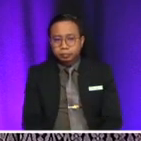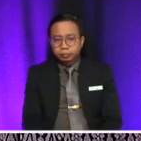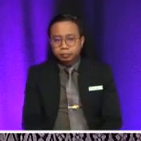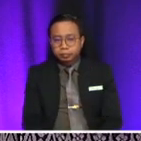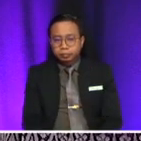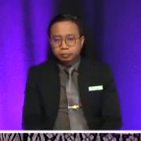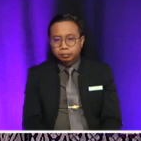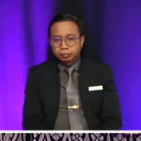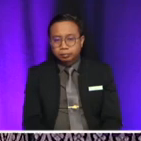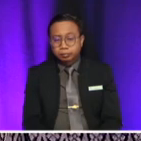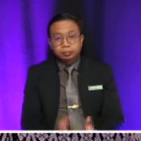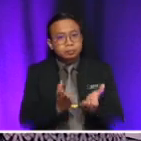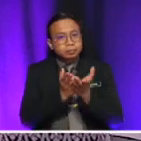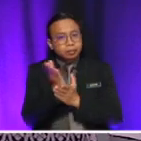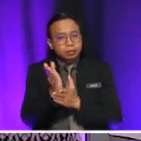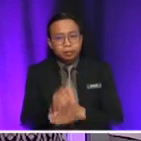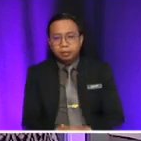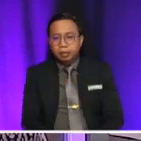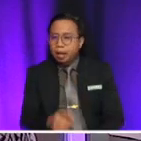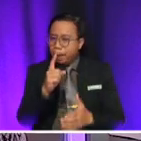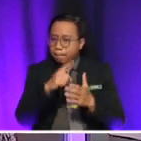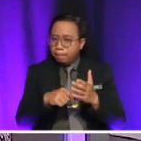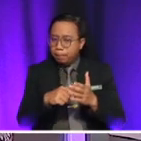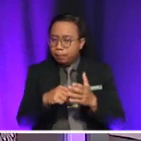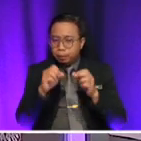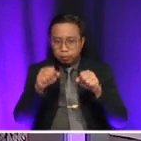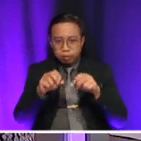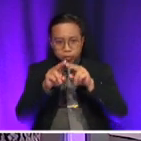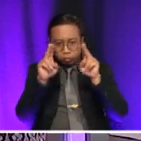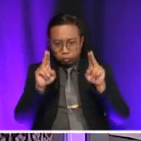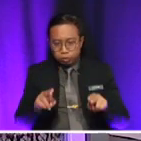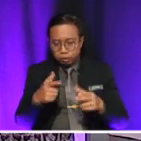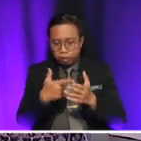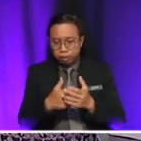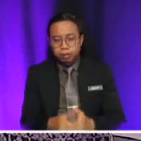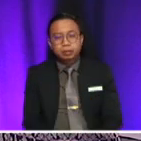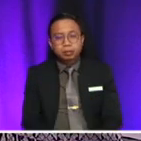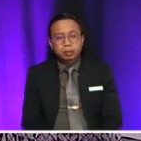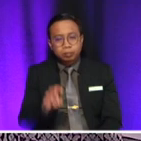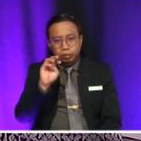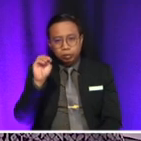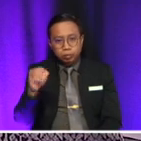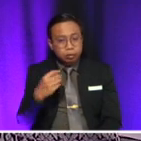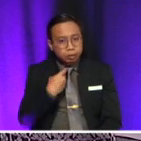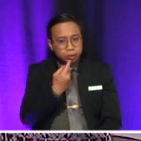seterusnya seterusnya Apakah Kita uji lagi sekali effect kita